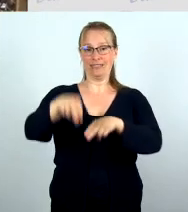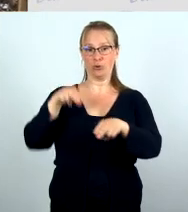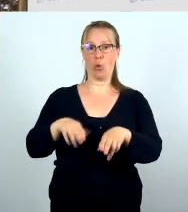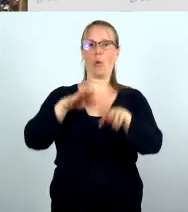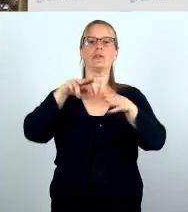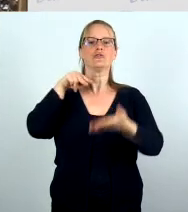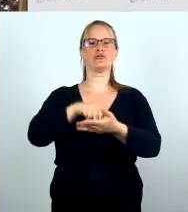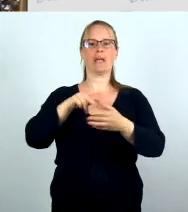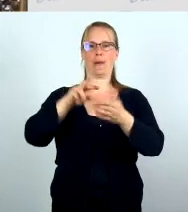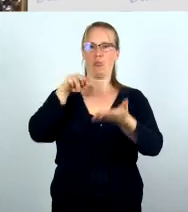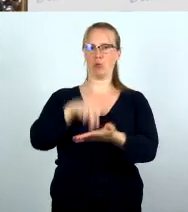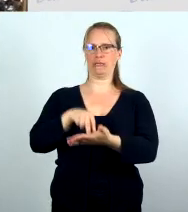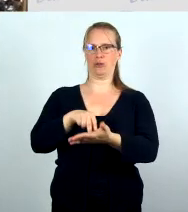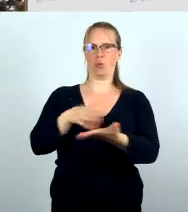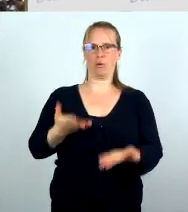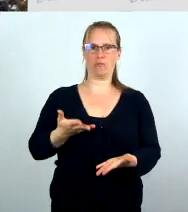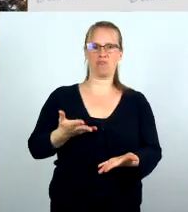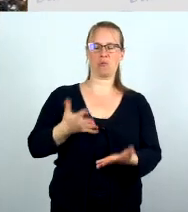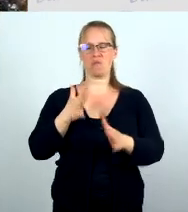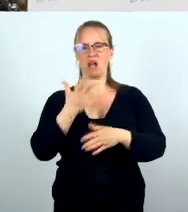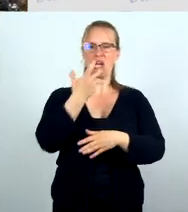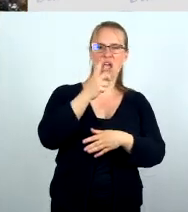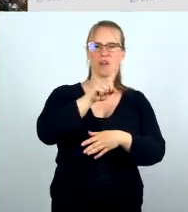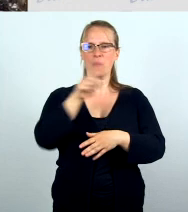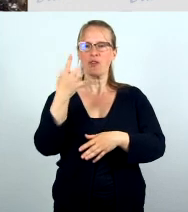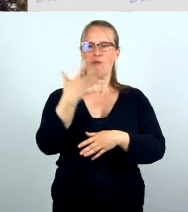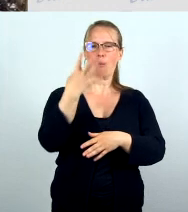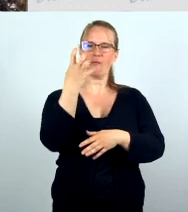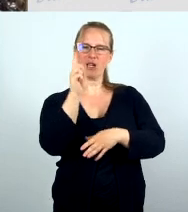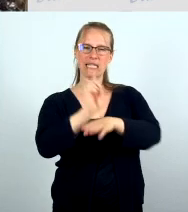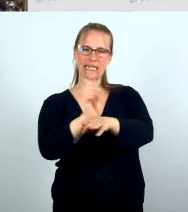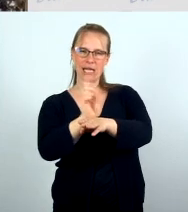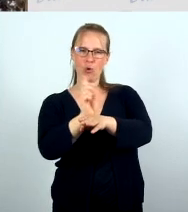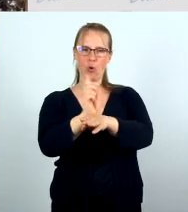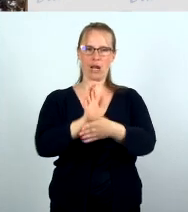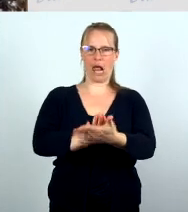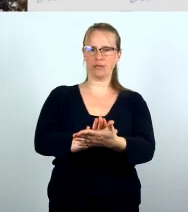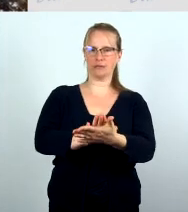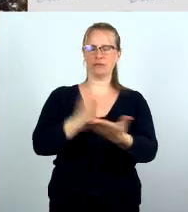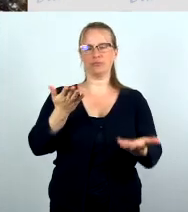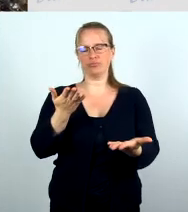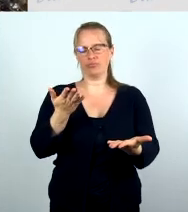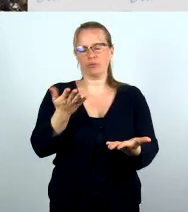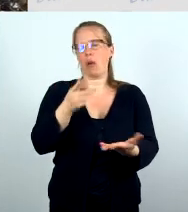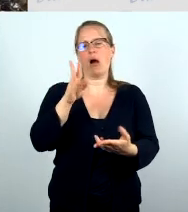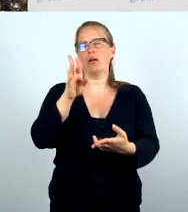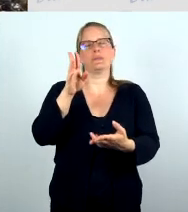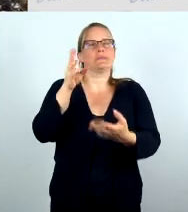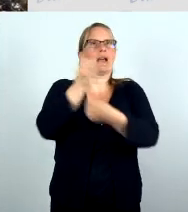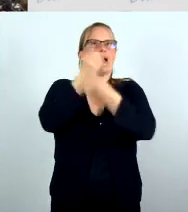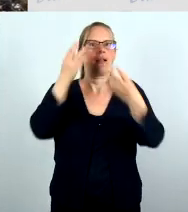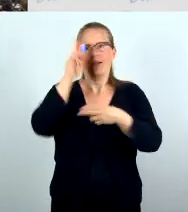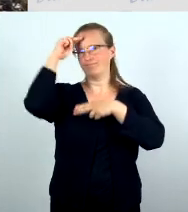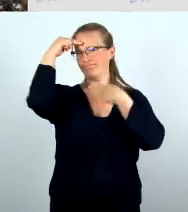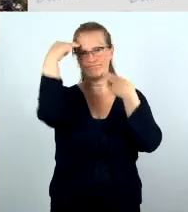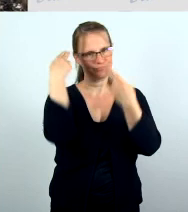Wir empfehlen euch jede Übung so 30 zu 40 Sekunden zu halten. Das ist völlig ausreichend. Aber tendenziell kann natürlich auch jeder sich so mobilisieren,